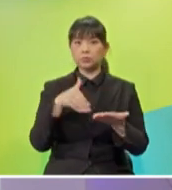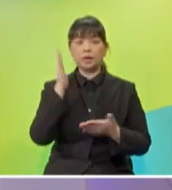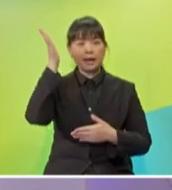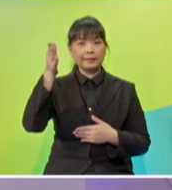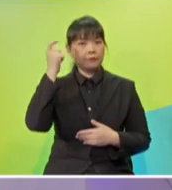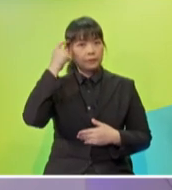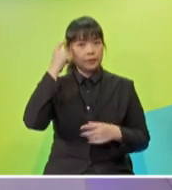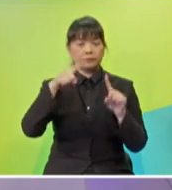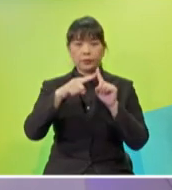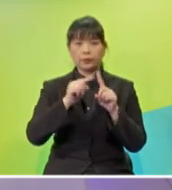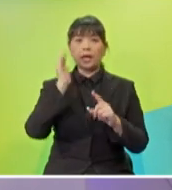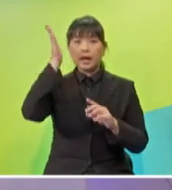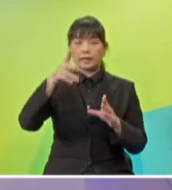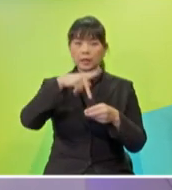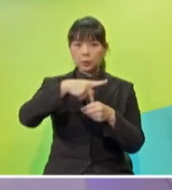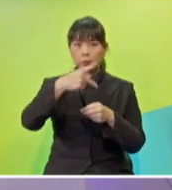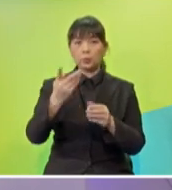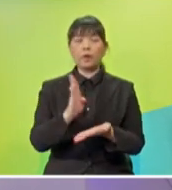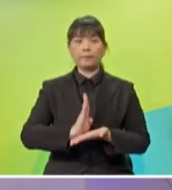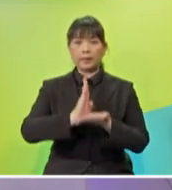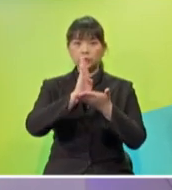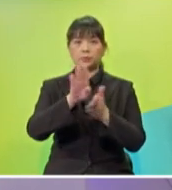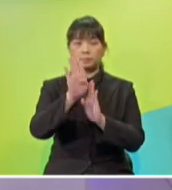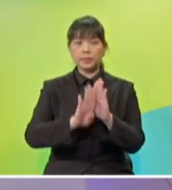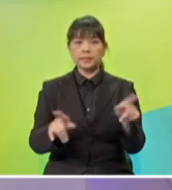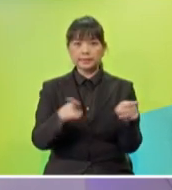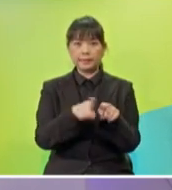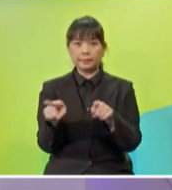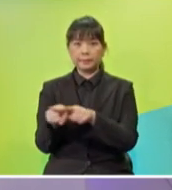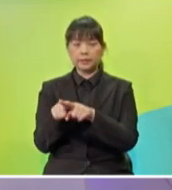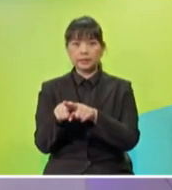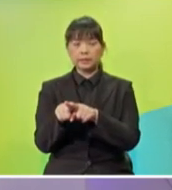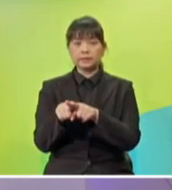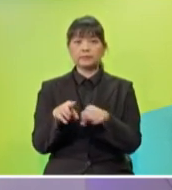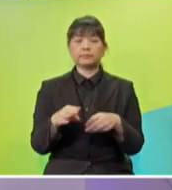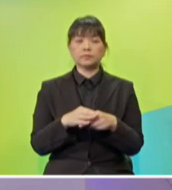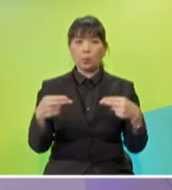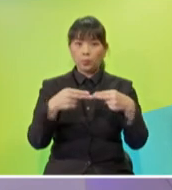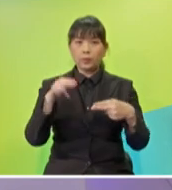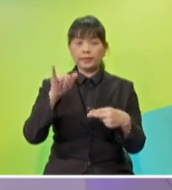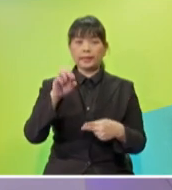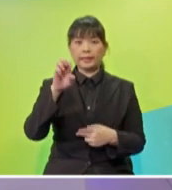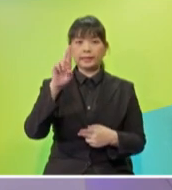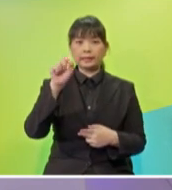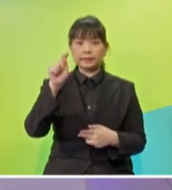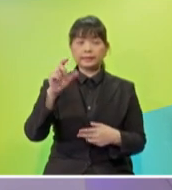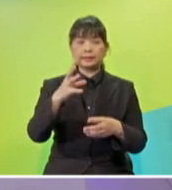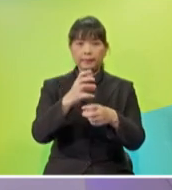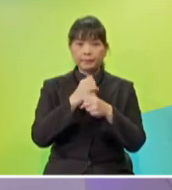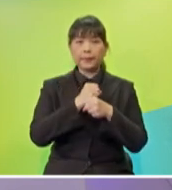untuk membantu bersama-sama dan dalam hasil yang sama hubungannya erat dapat dijalin